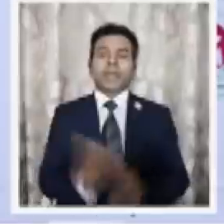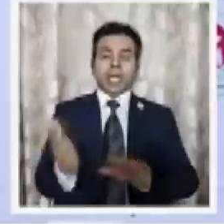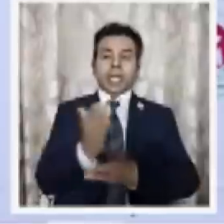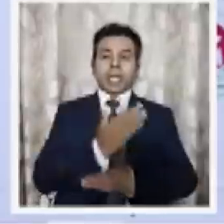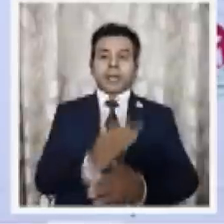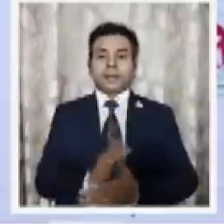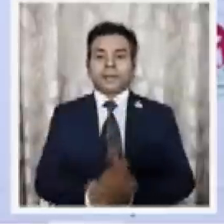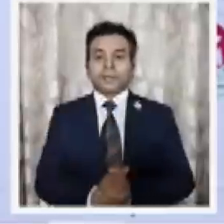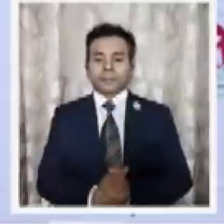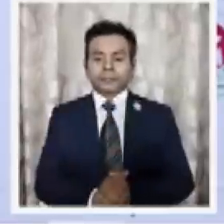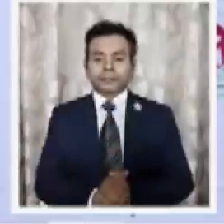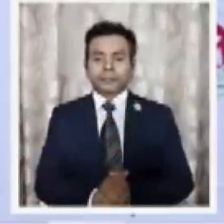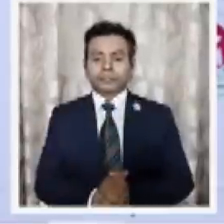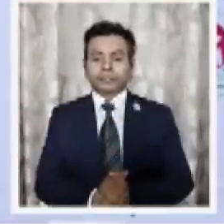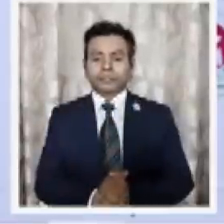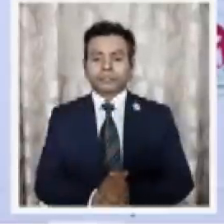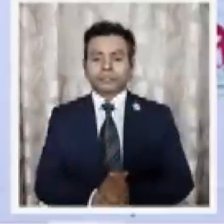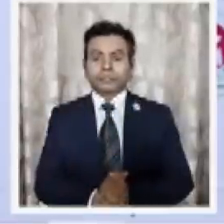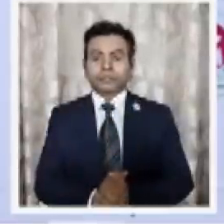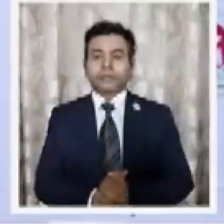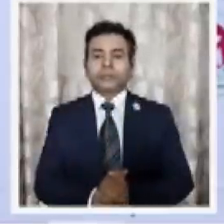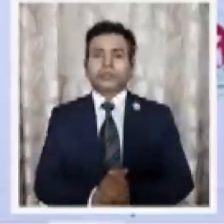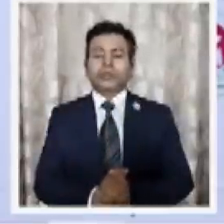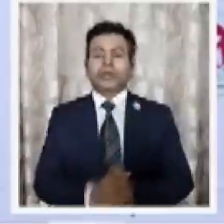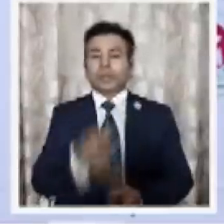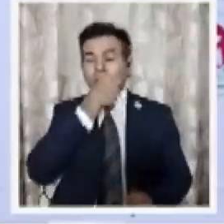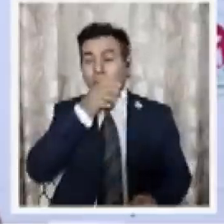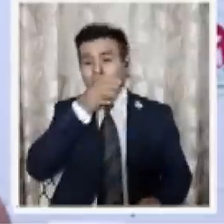বিষয়ক তথ্য উপস্থাপনের আগে